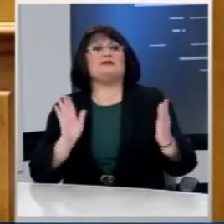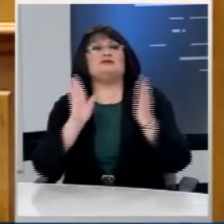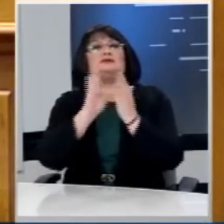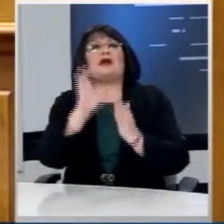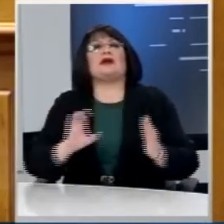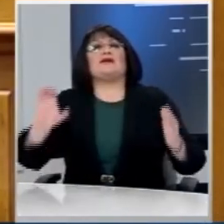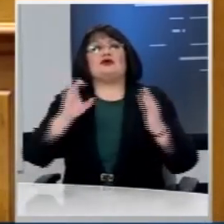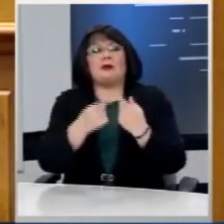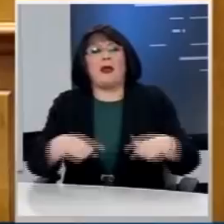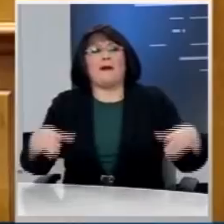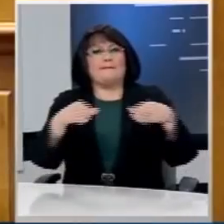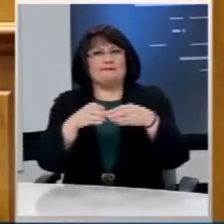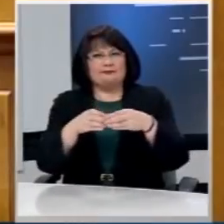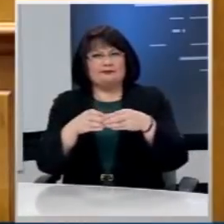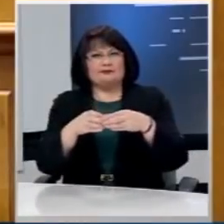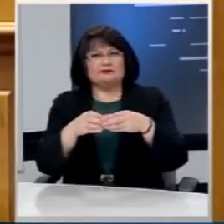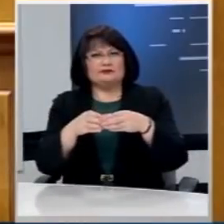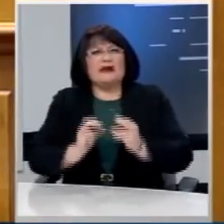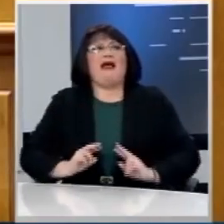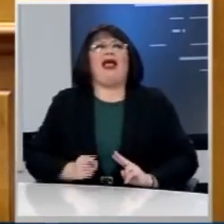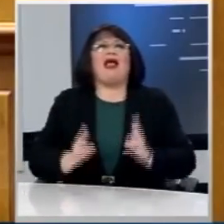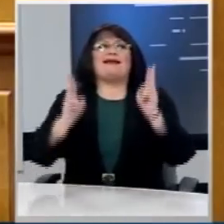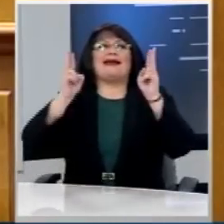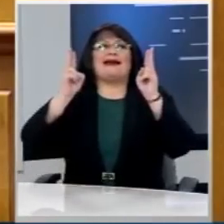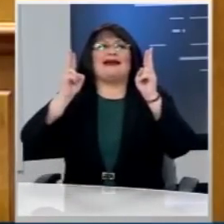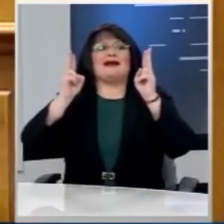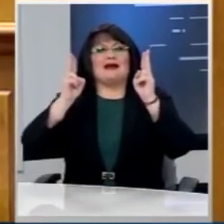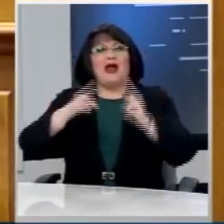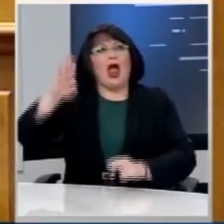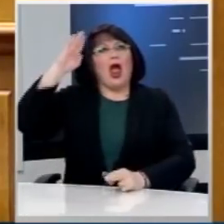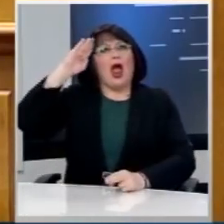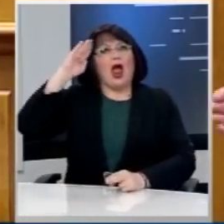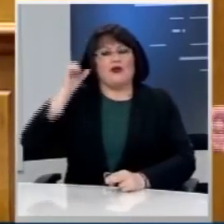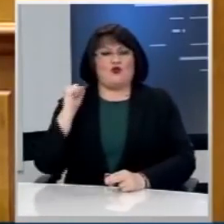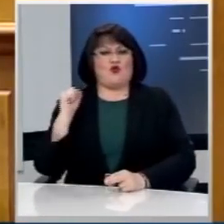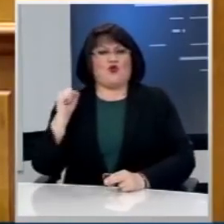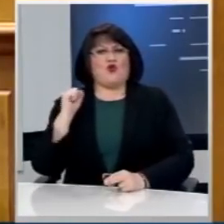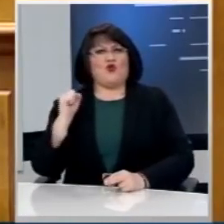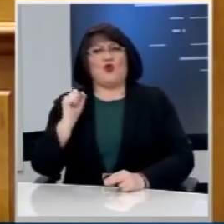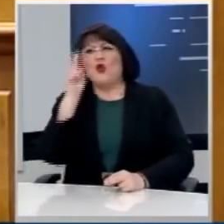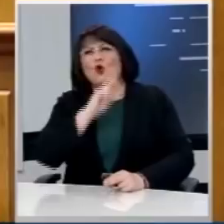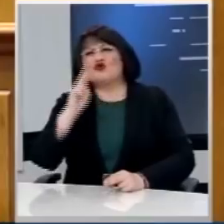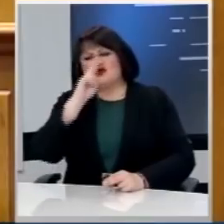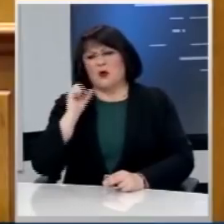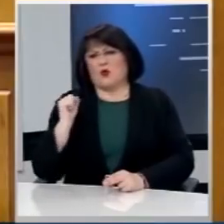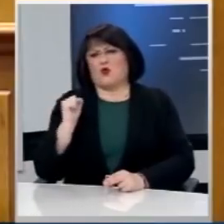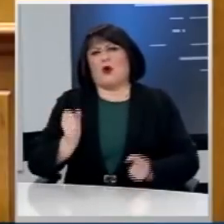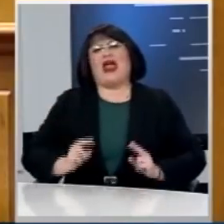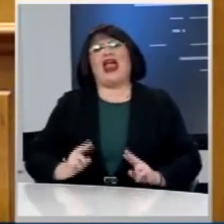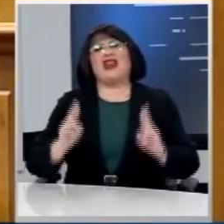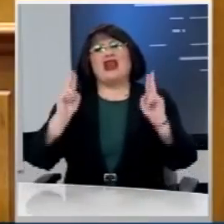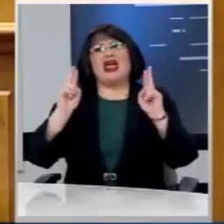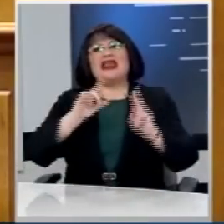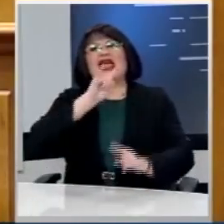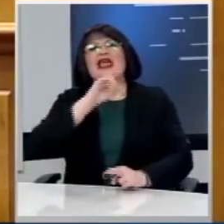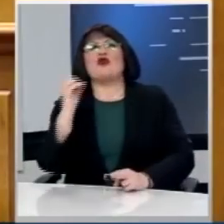η Ευρωπαϊκή Επιτροπή την ενεργειακή υπεροχή των Ηνωμένων Πολιτειών Αμερικής και της Ρωσίας στον τομέα